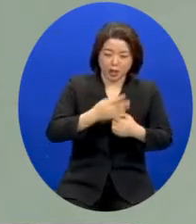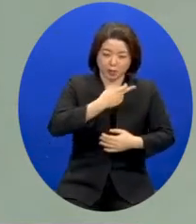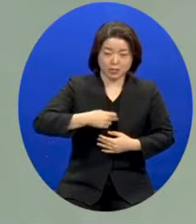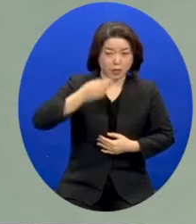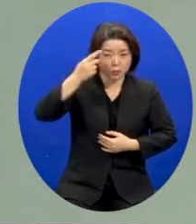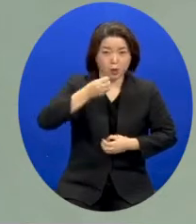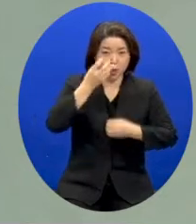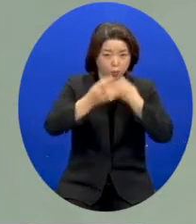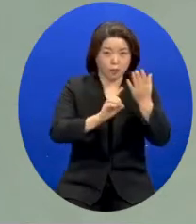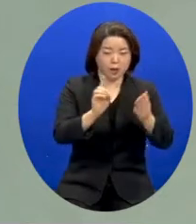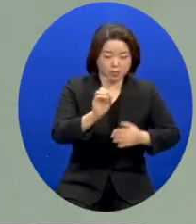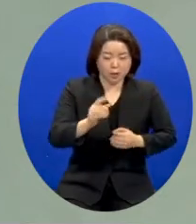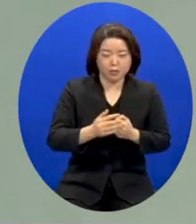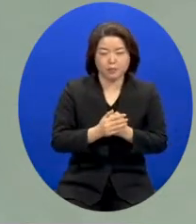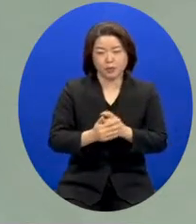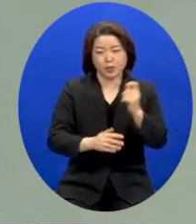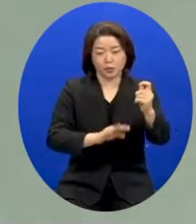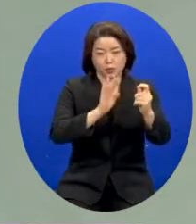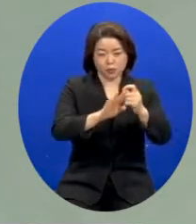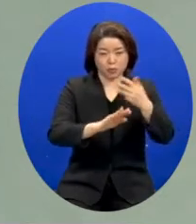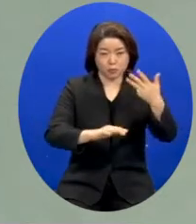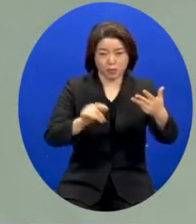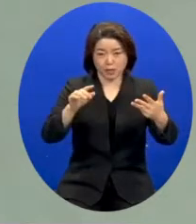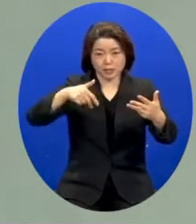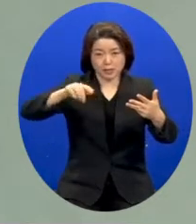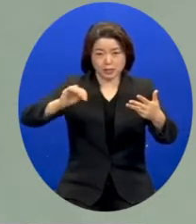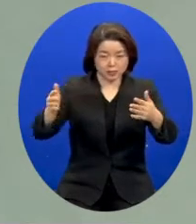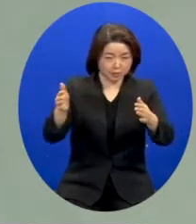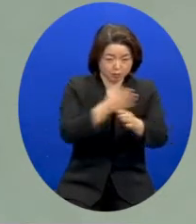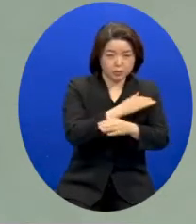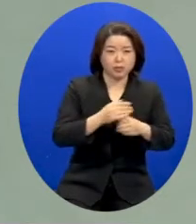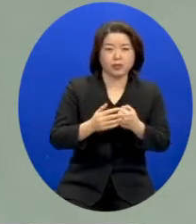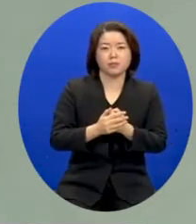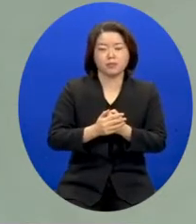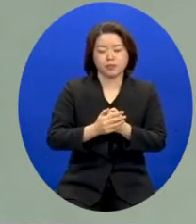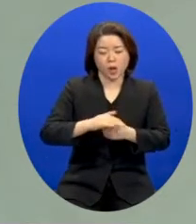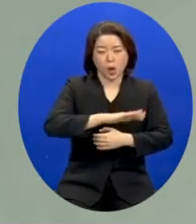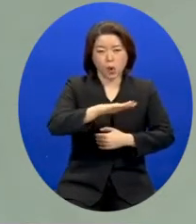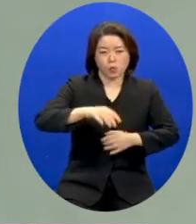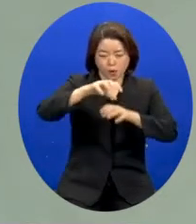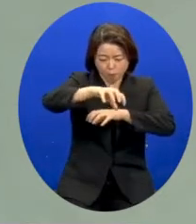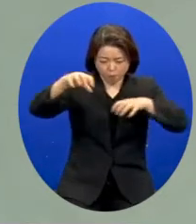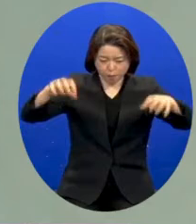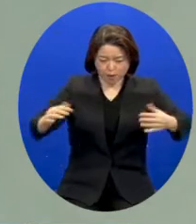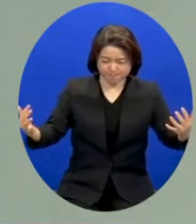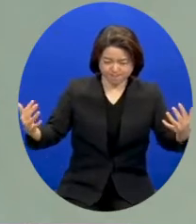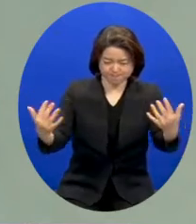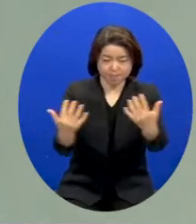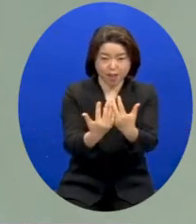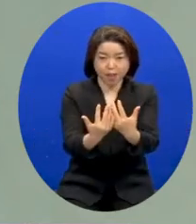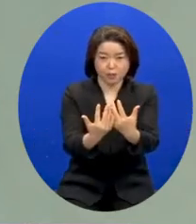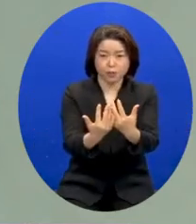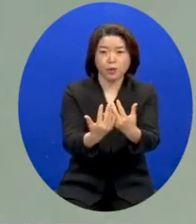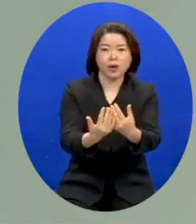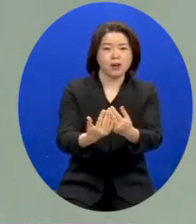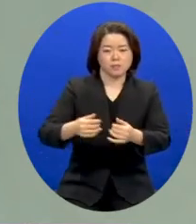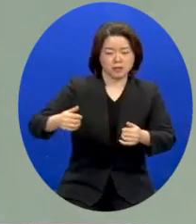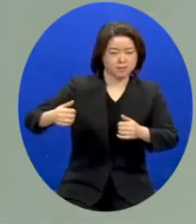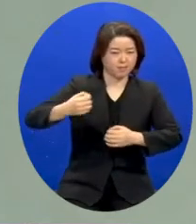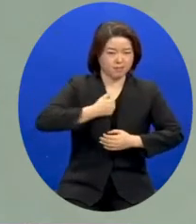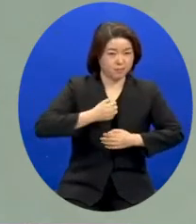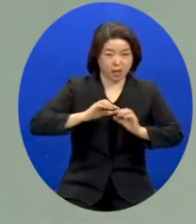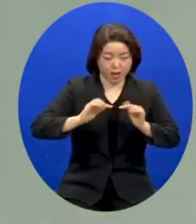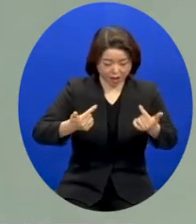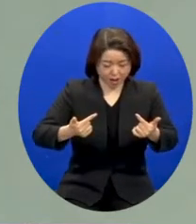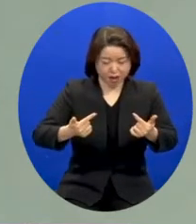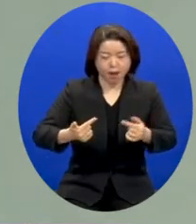고백합니다. 고린도후서 4장 8절부터 우리가 사방으로 우겨쌈을 당하여도 쌓이지 아니하며 답답한 일을 당하여도 낙심하지